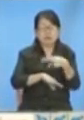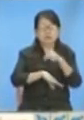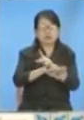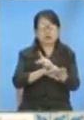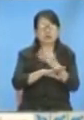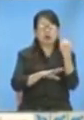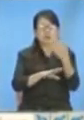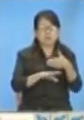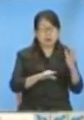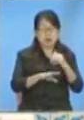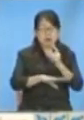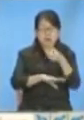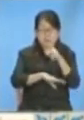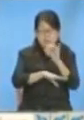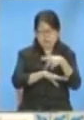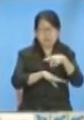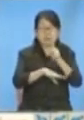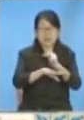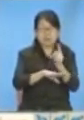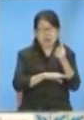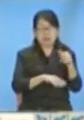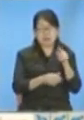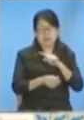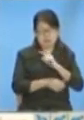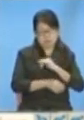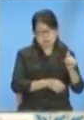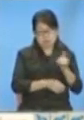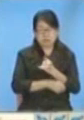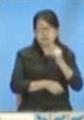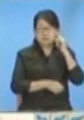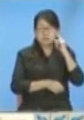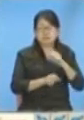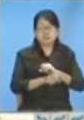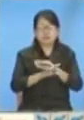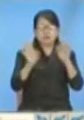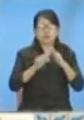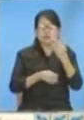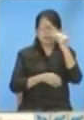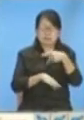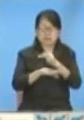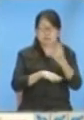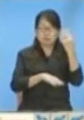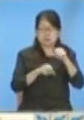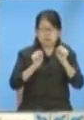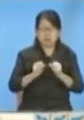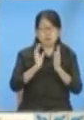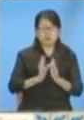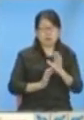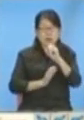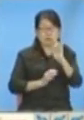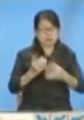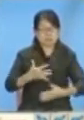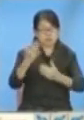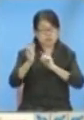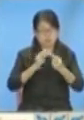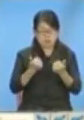านประธานก็เปลี่ยนดุลยพินิจที่ได้วินิจฉัยไปแล้วจากท่านประธานคนก่อนนี่คือประเด็น